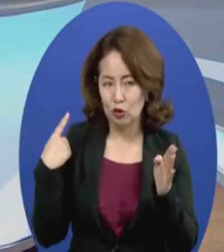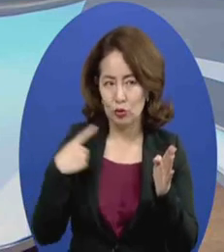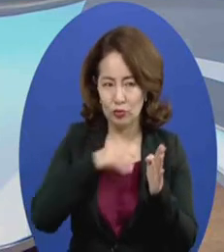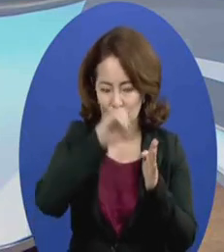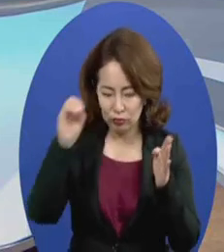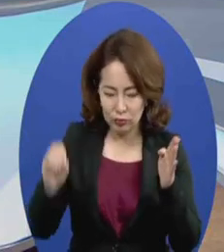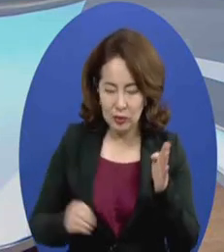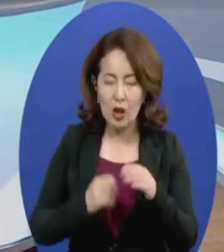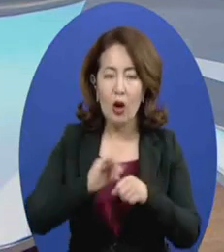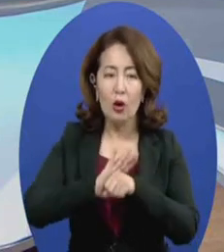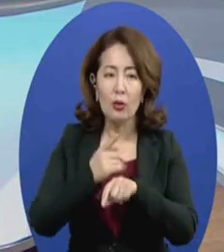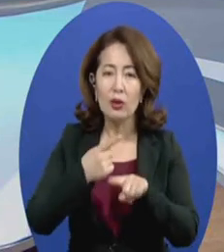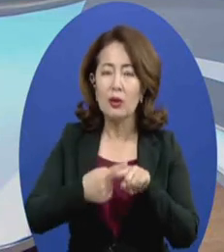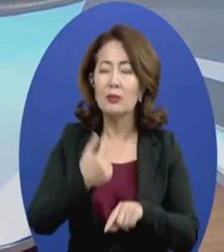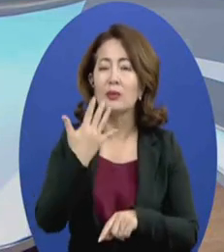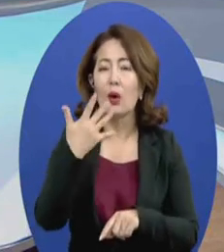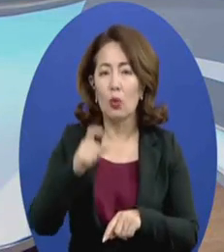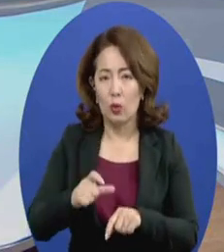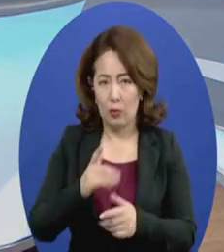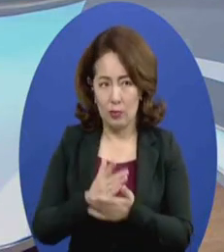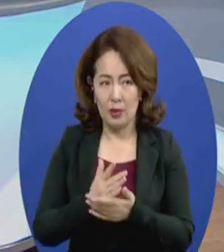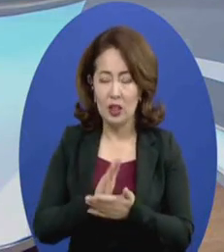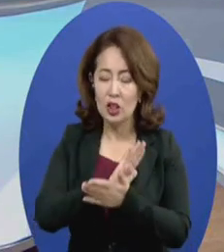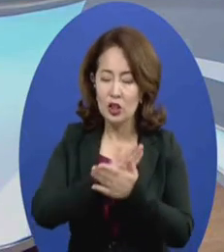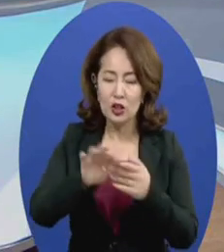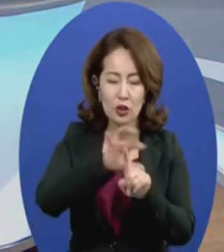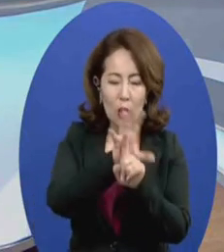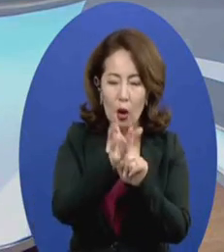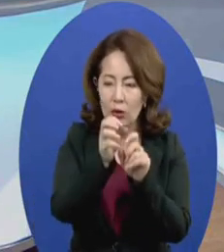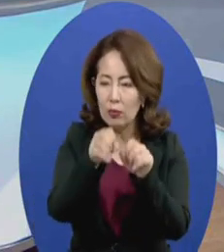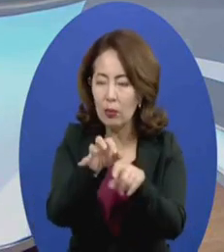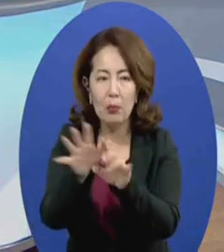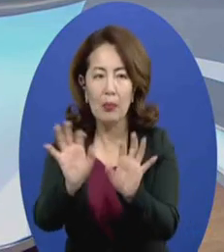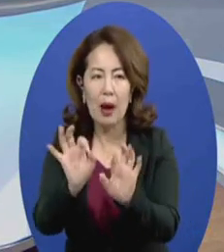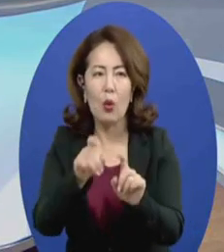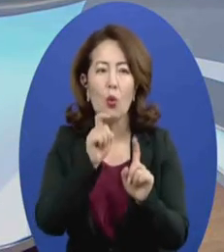тохиолдлоор нэмэгдсэн байна. Шинэ голомт үүсээгүй батлагдсан тохиолдлуудын ойрын хавь